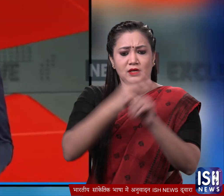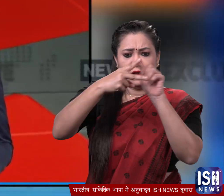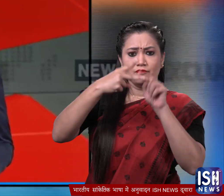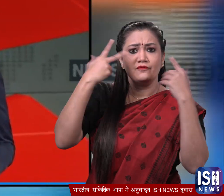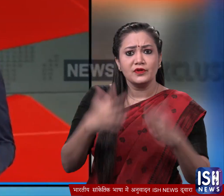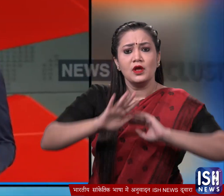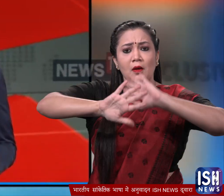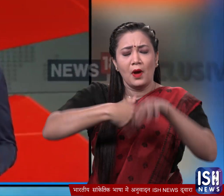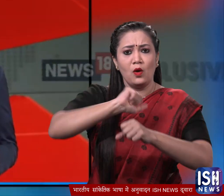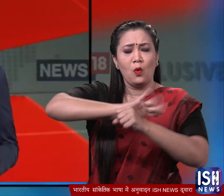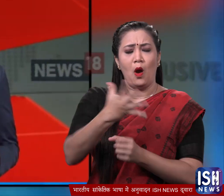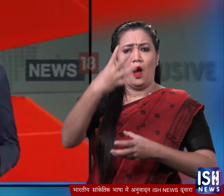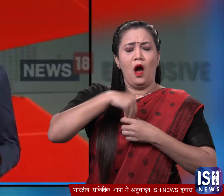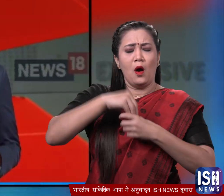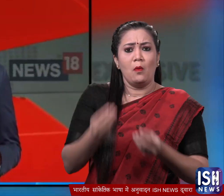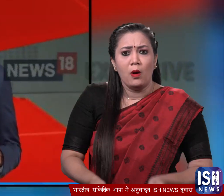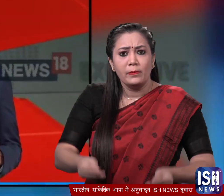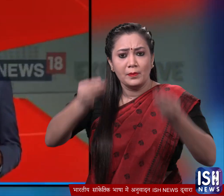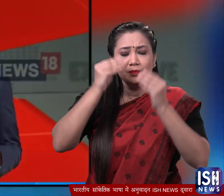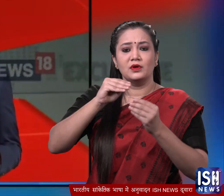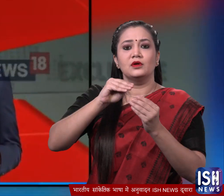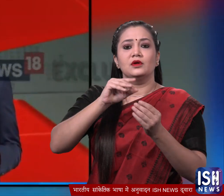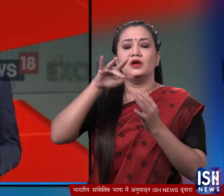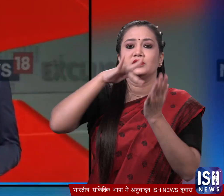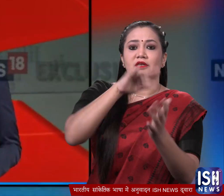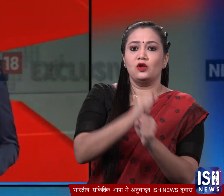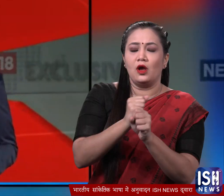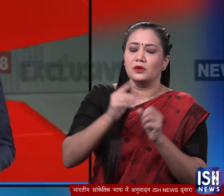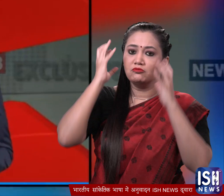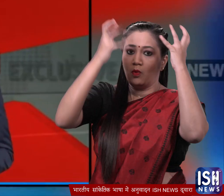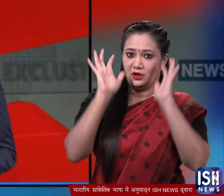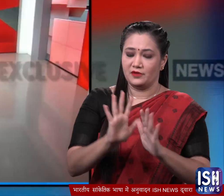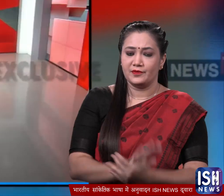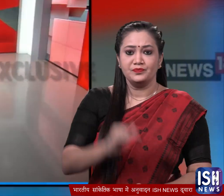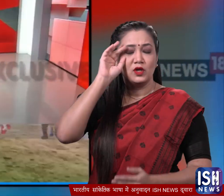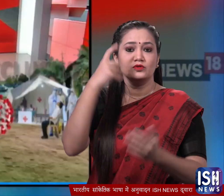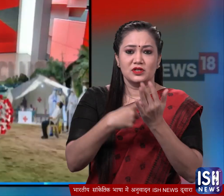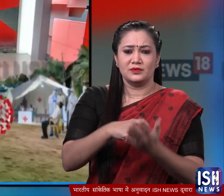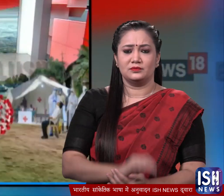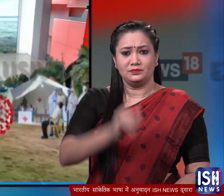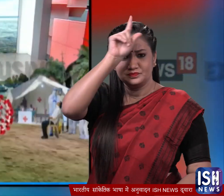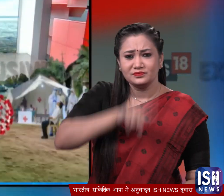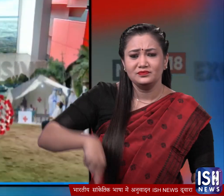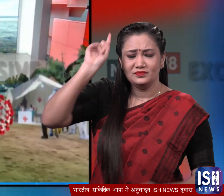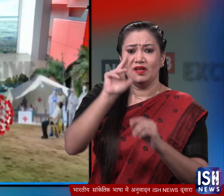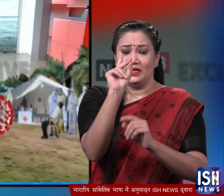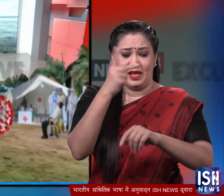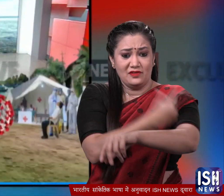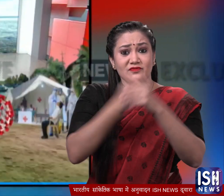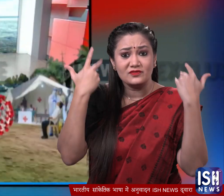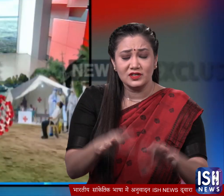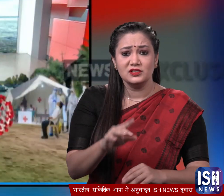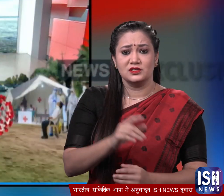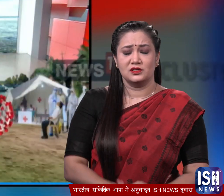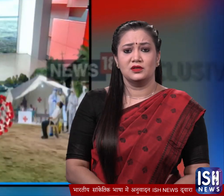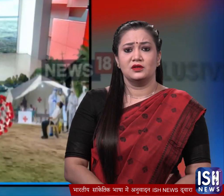भी कोरोना मरीजों की तेजी से बढ़ती तादाद ने केंद्र सरकार की चिंता बढ़ा दी है। न्यूज़ 18 के रवि सिंह की रिपोर्ट है कि देश भर में दूसरी डोज लेने के बाद